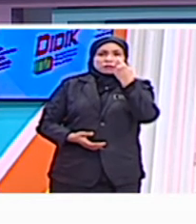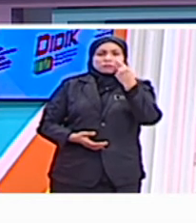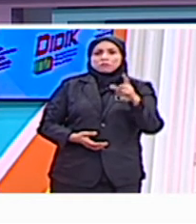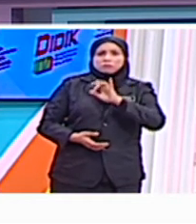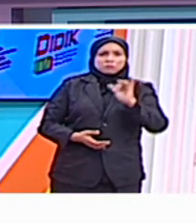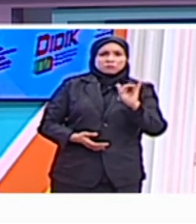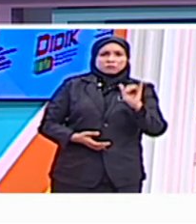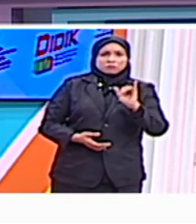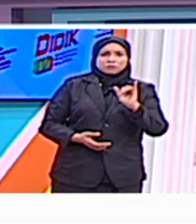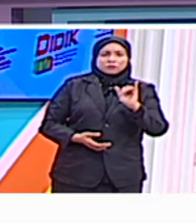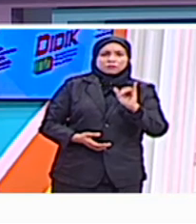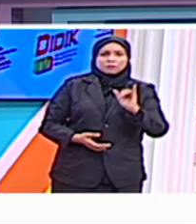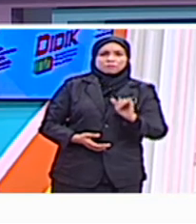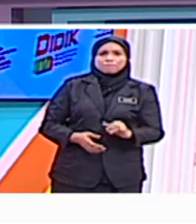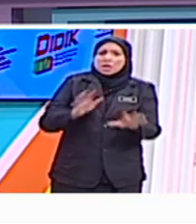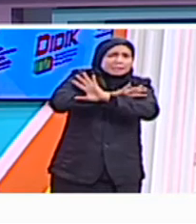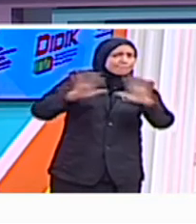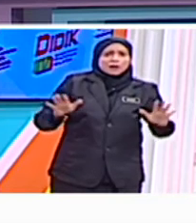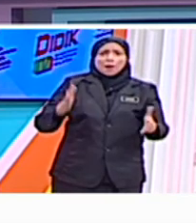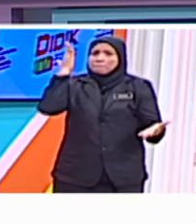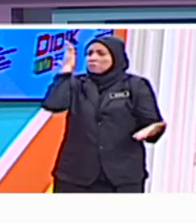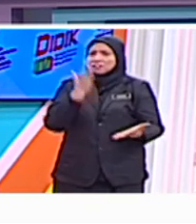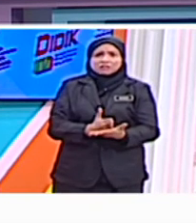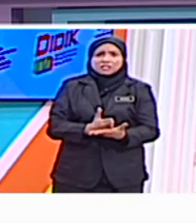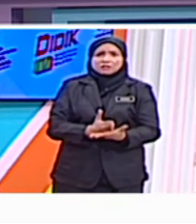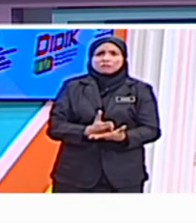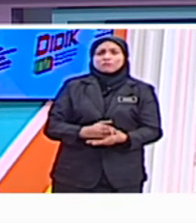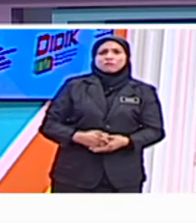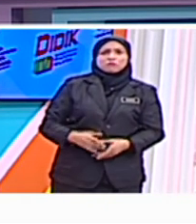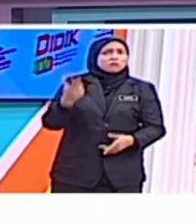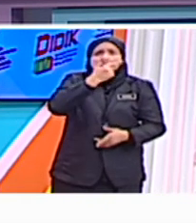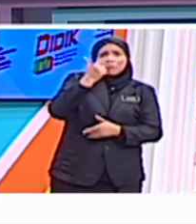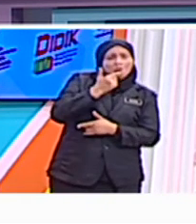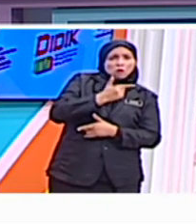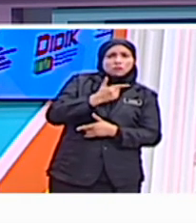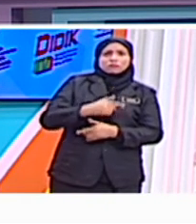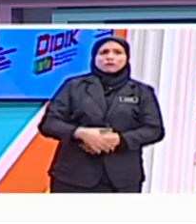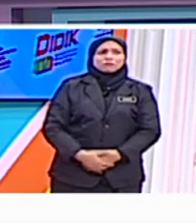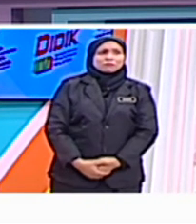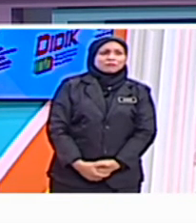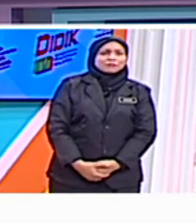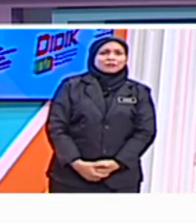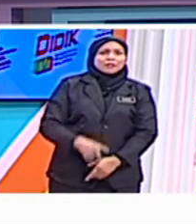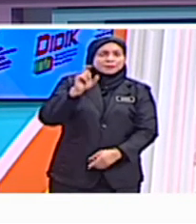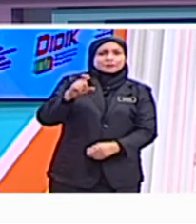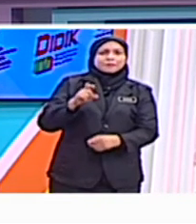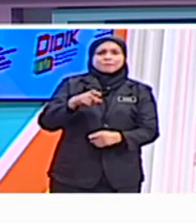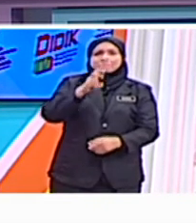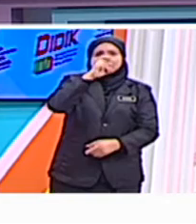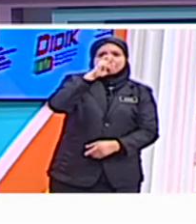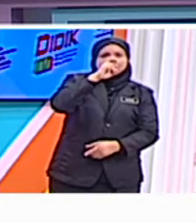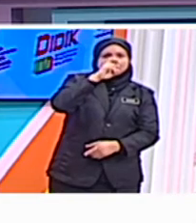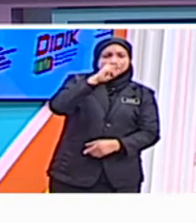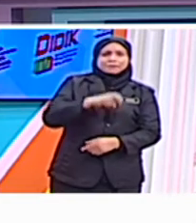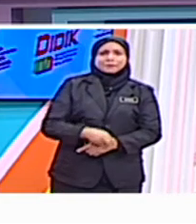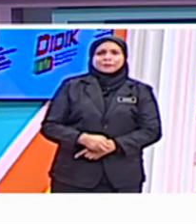dengan muka. Jangan! Berhenti! Tak mau. Okey? Dengan nada yang tegas. Okay, cuba Hafizuddin.